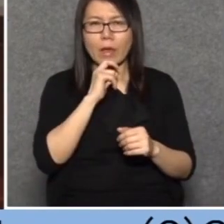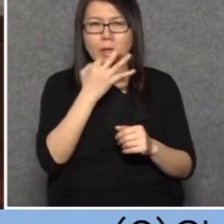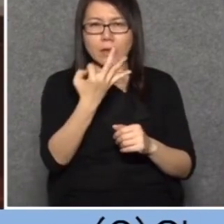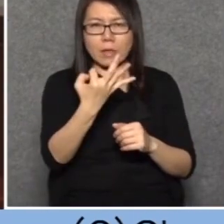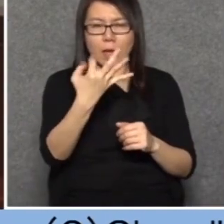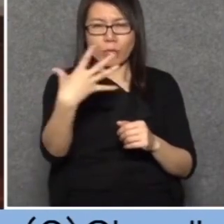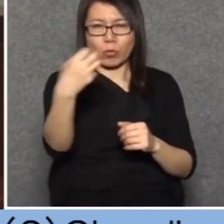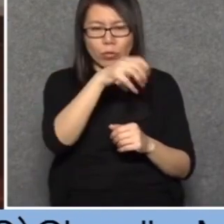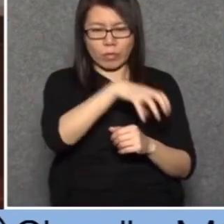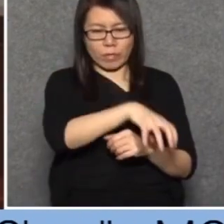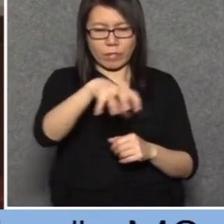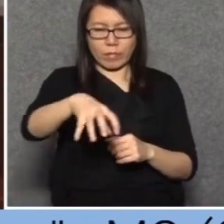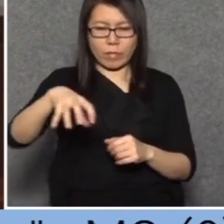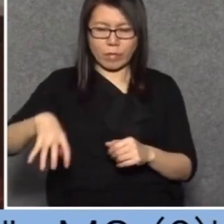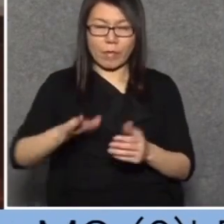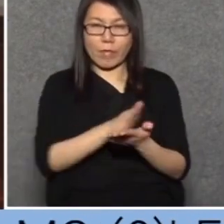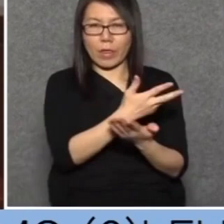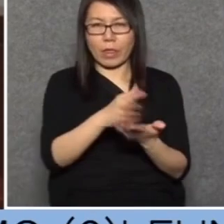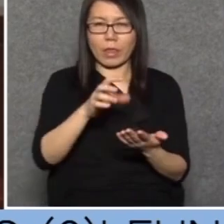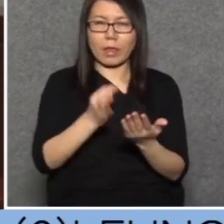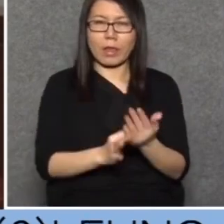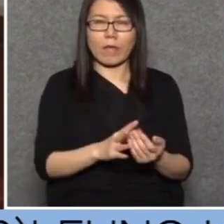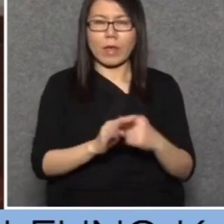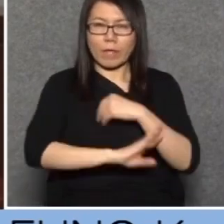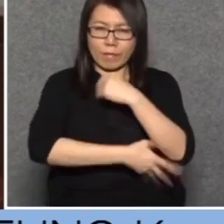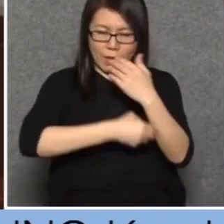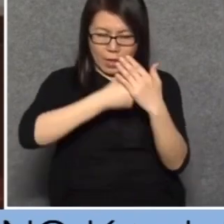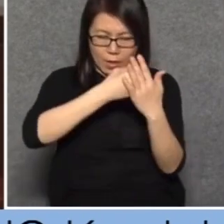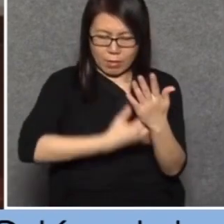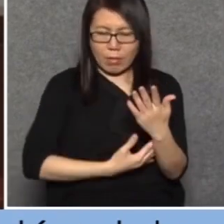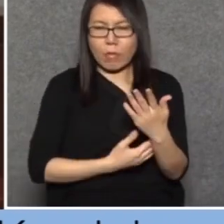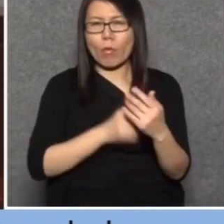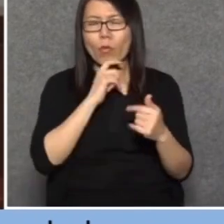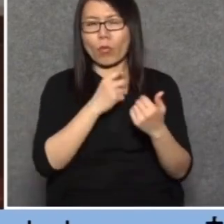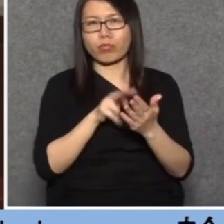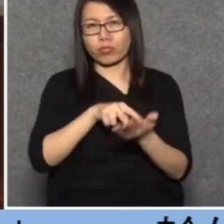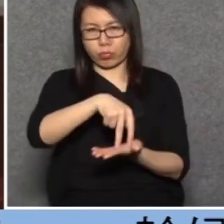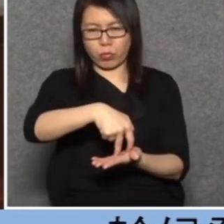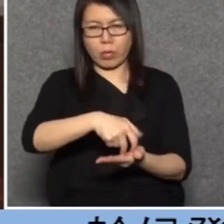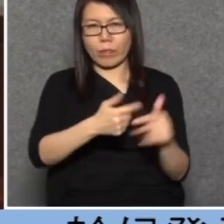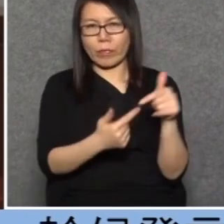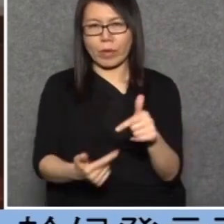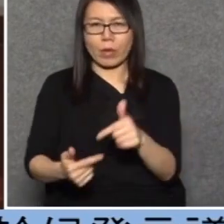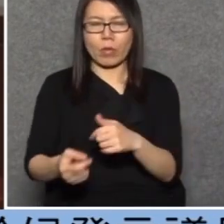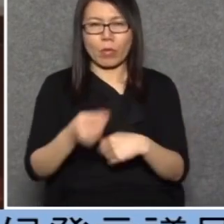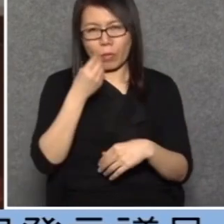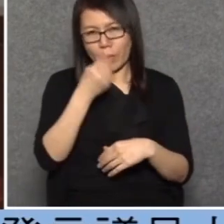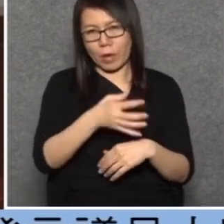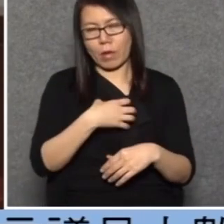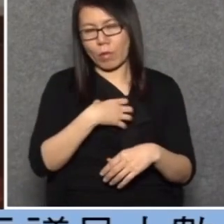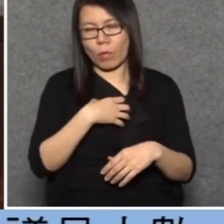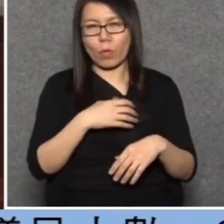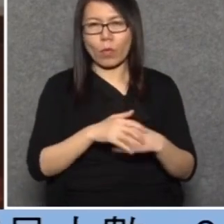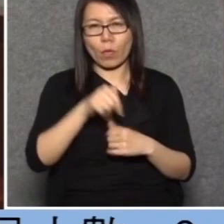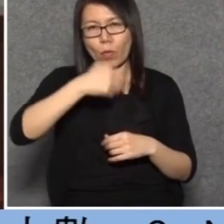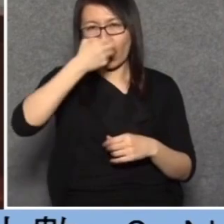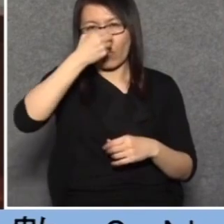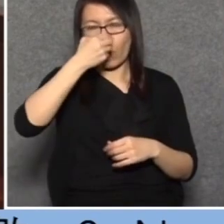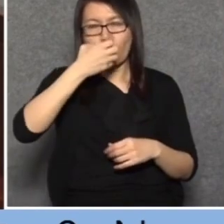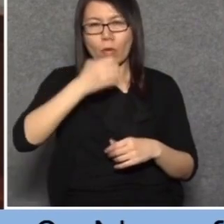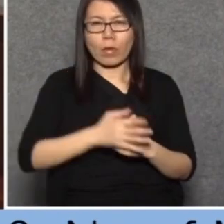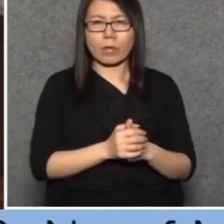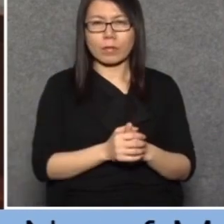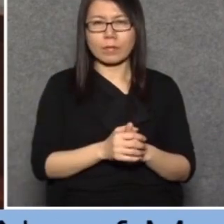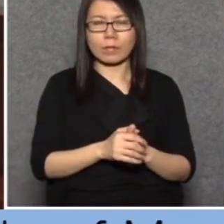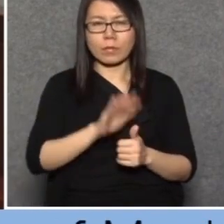立嘅地方啊。司法独立咧，一直即系俾大家即系觉得香港啊，之所